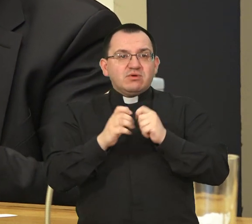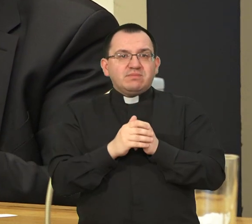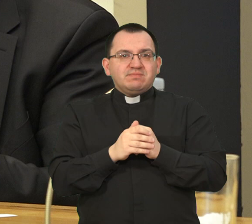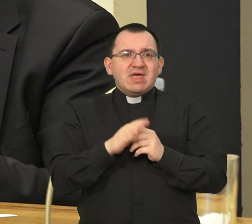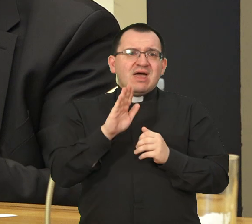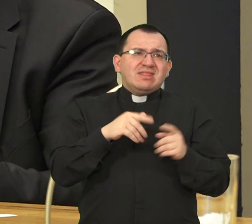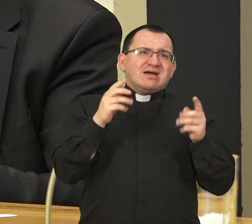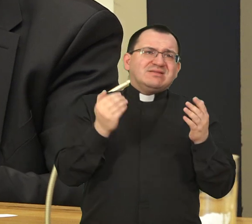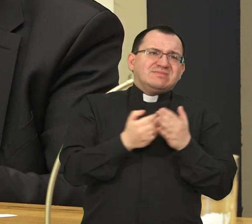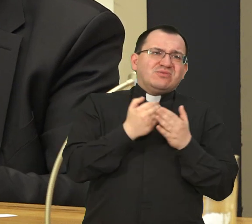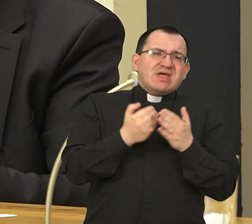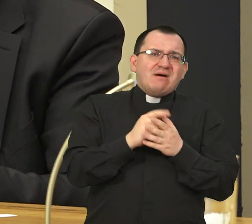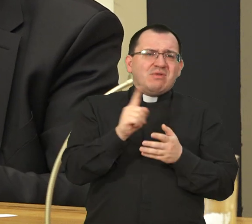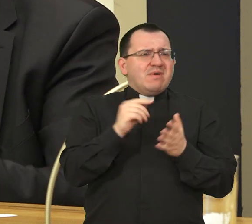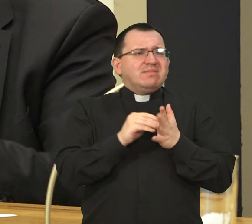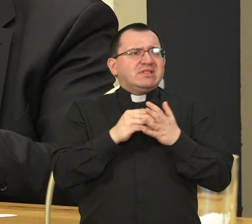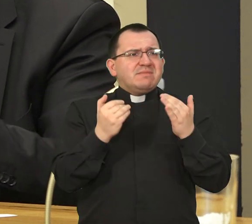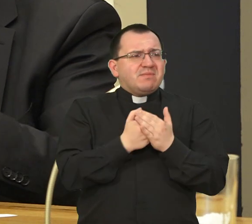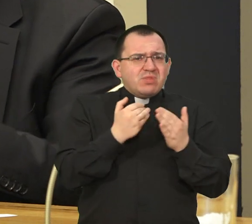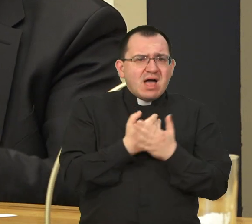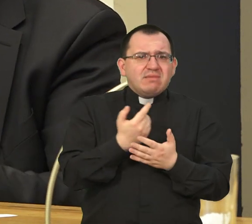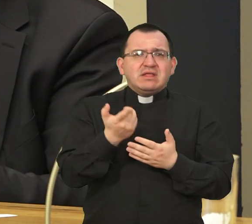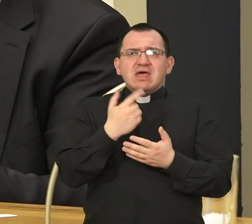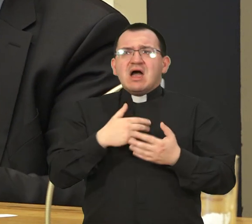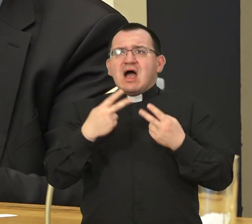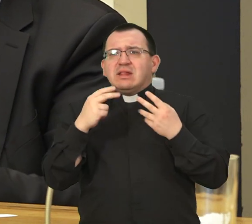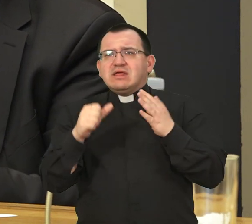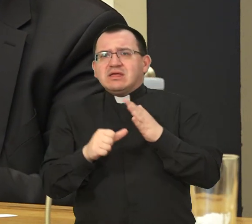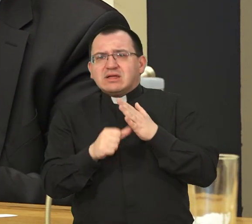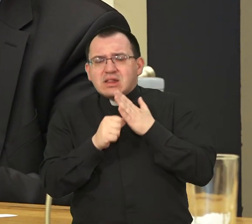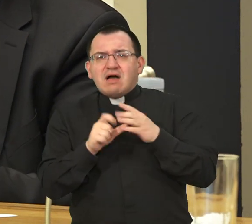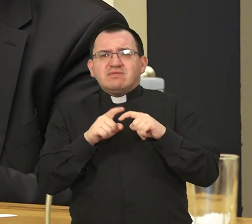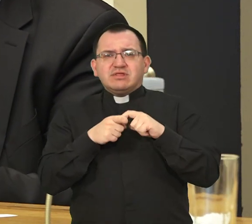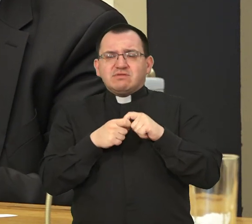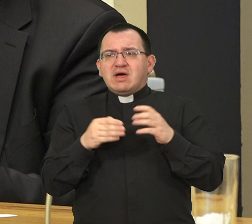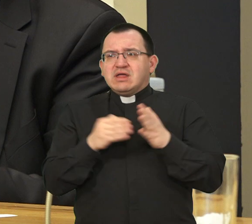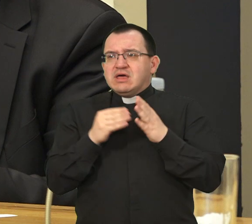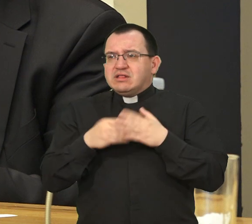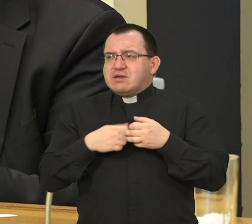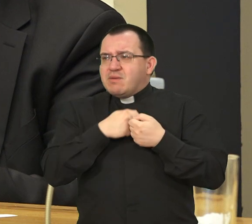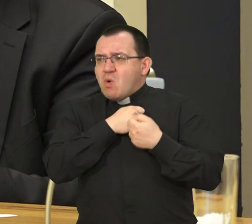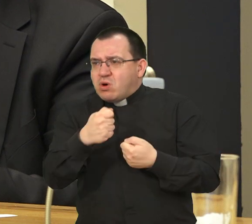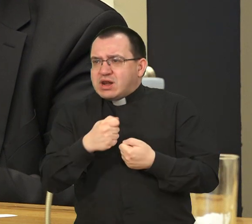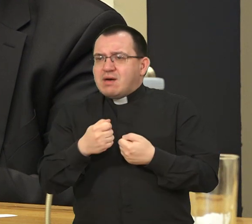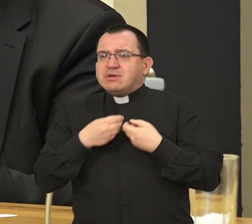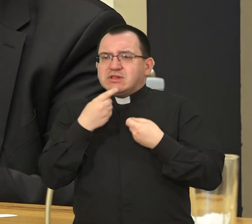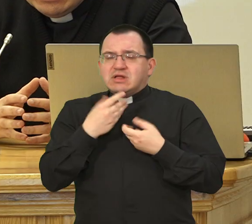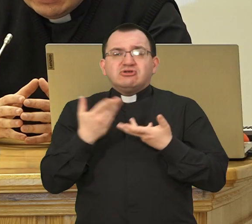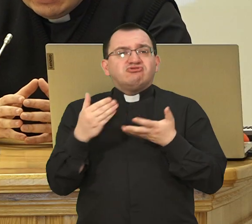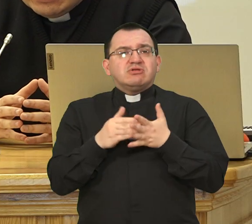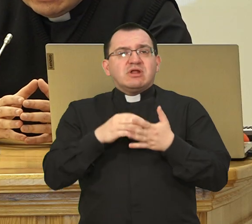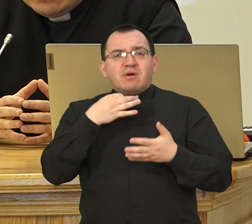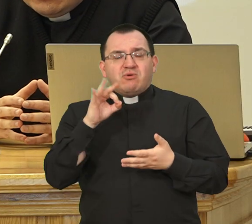nekad ponavljamo, ne treba ponavljati, ali one glavne stvari reći što i da jedni druge ohrabrimo da bismo napravili